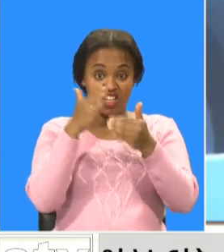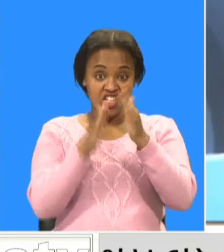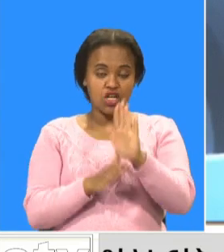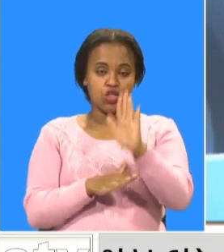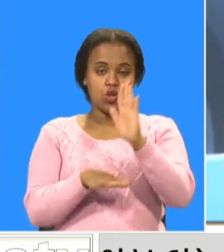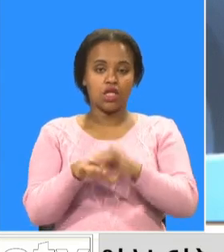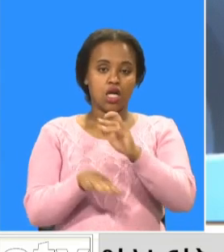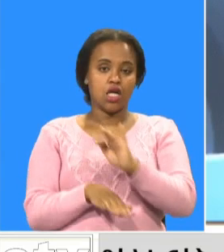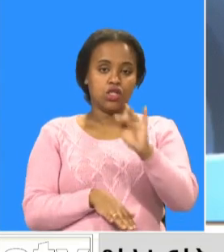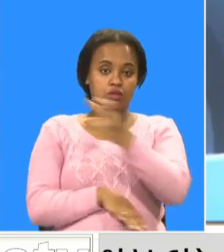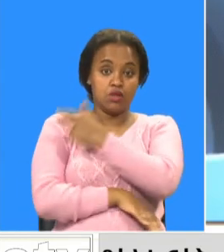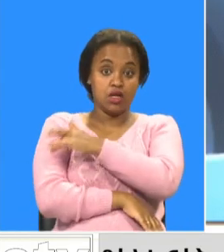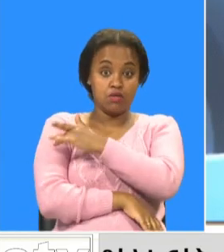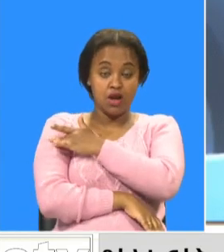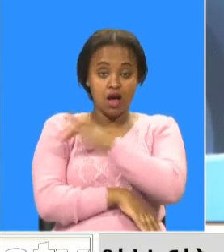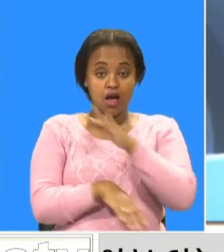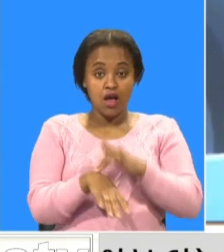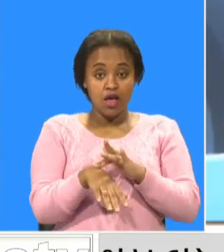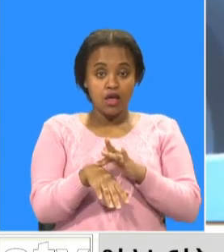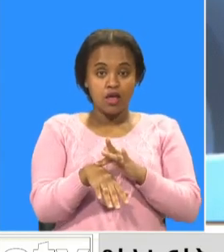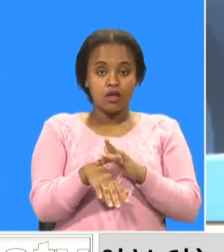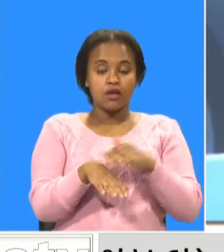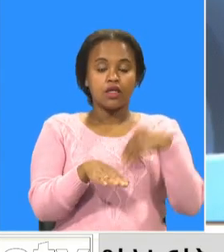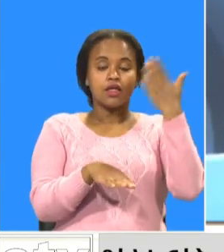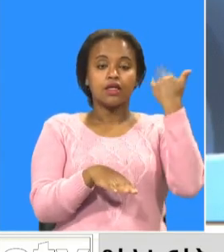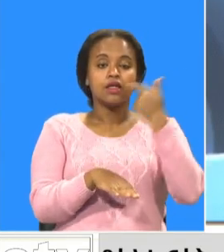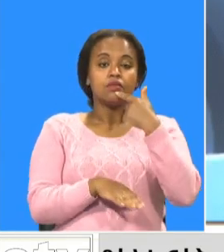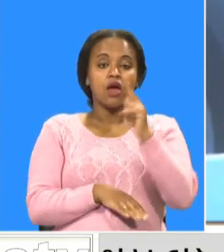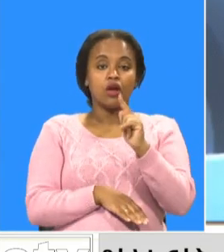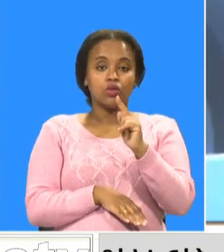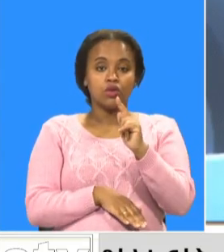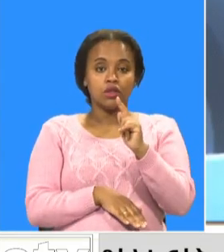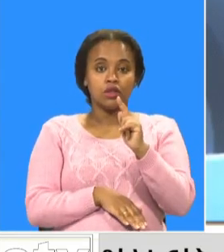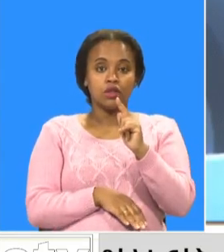ቅድም ያልኩትን የፊልትሬሽን ኤፊሽንሲ አት